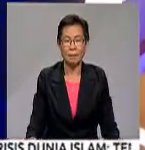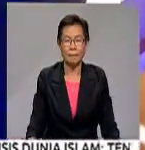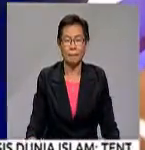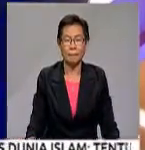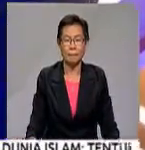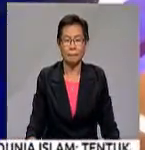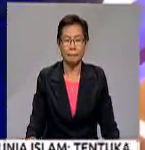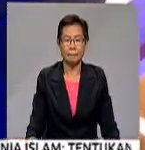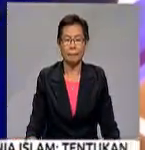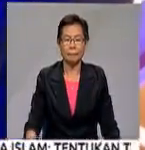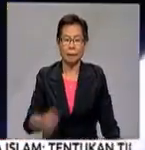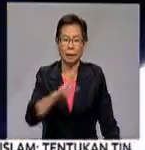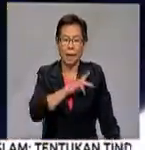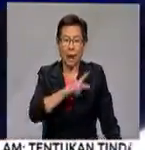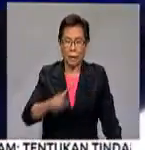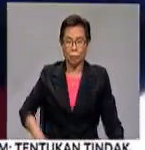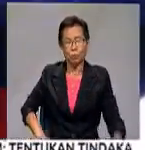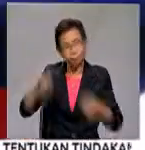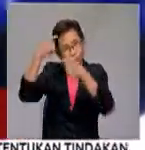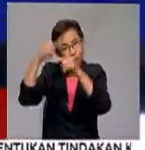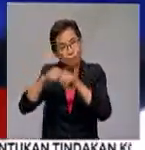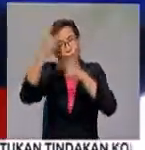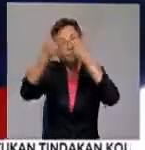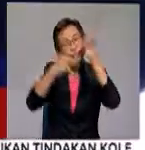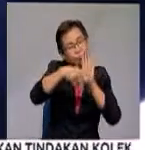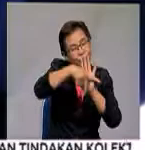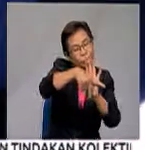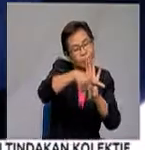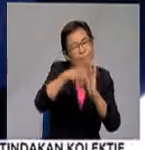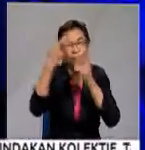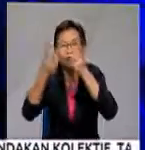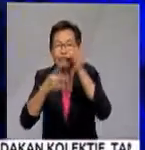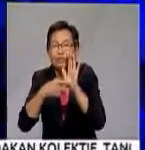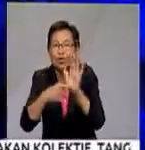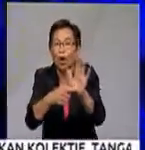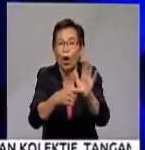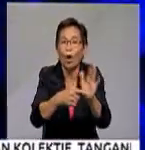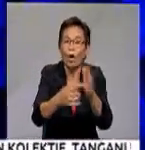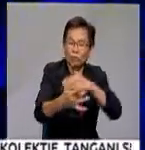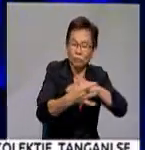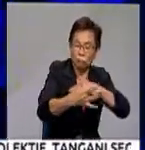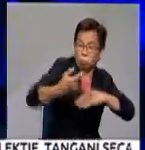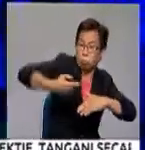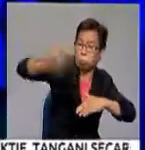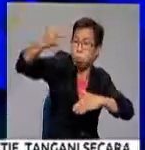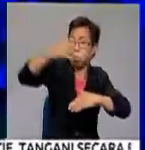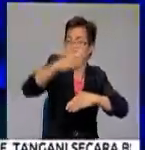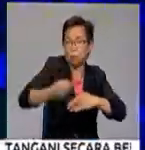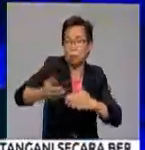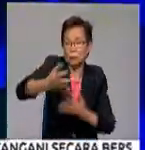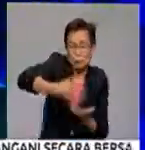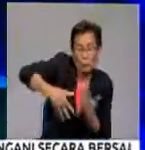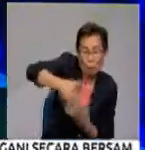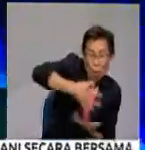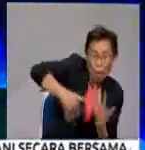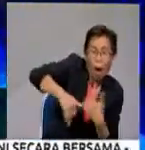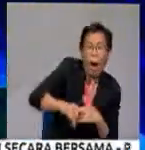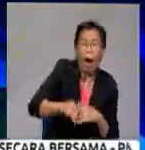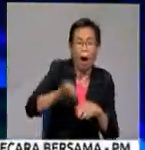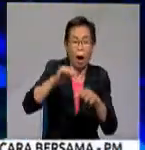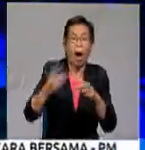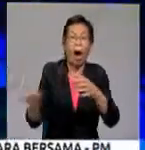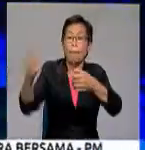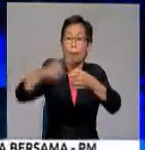Dalam pada itu, Yang di-Pertuan Agong turut berkenan melawat pameran yang menampilkan persembahan berteknologi tinggi dan interaktif mengenai dunia